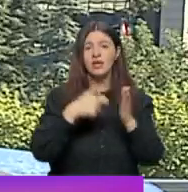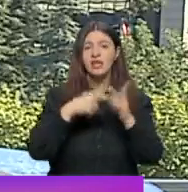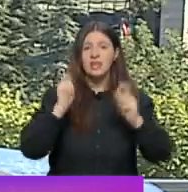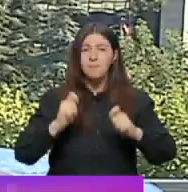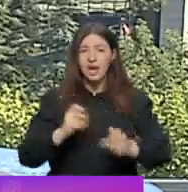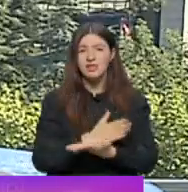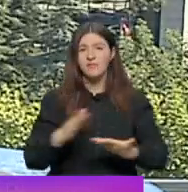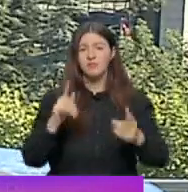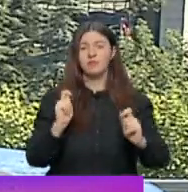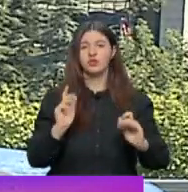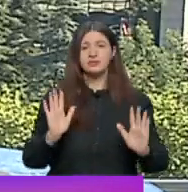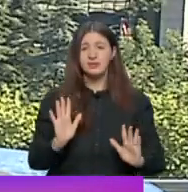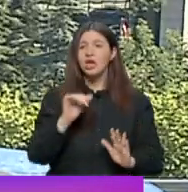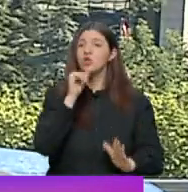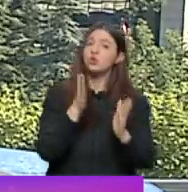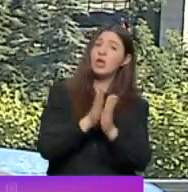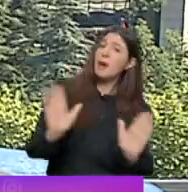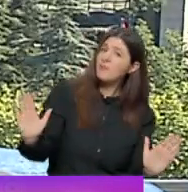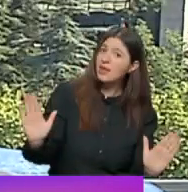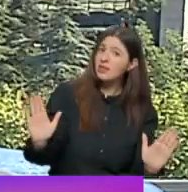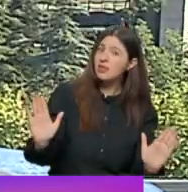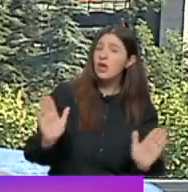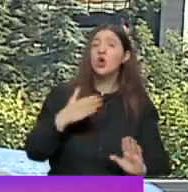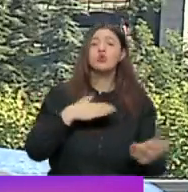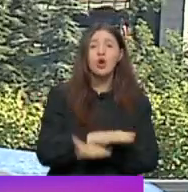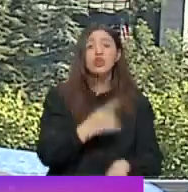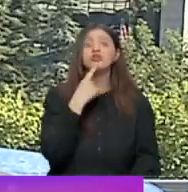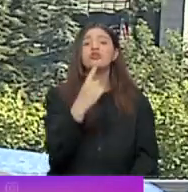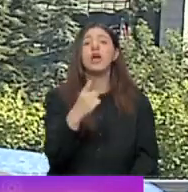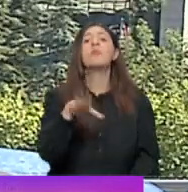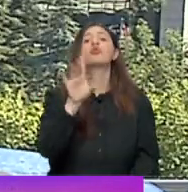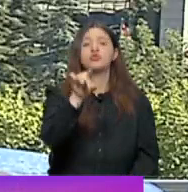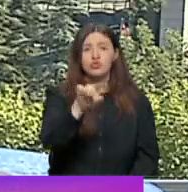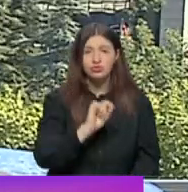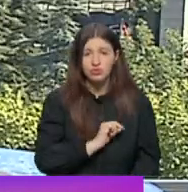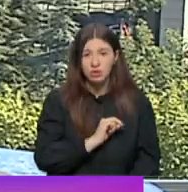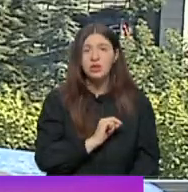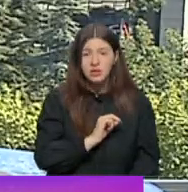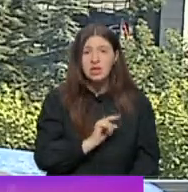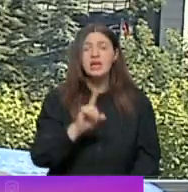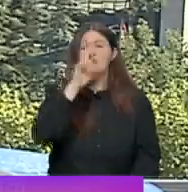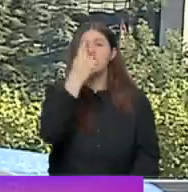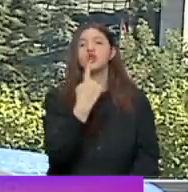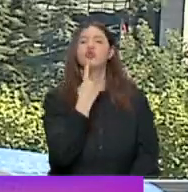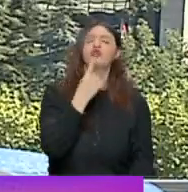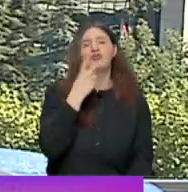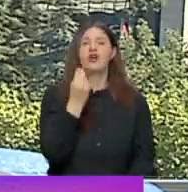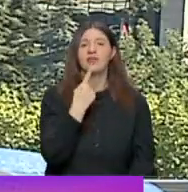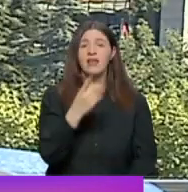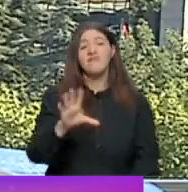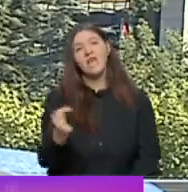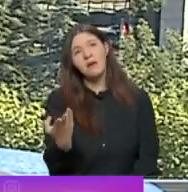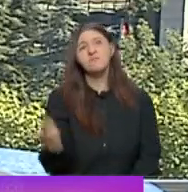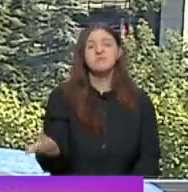yapmaya devam edeceğiz. Hiç kusura bakmayın. Doğruyu söylemiyorsunuz. Sadece söz olsun diye ya